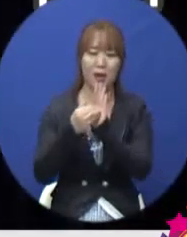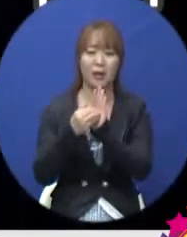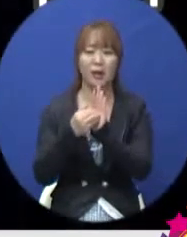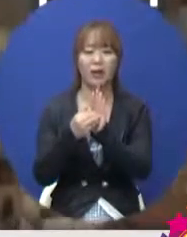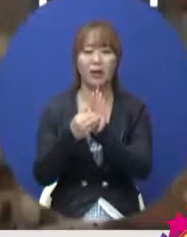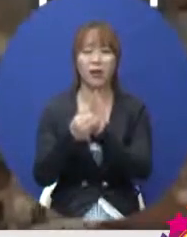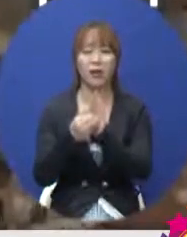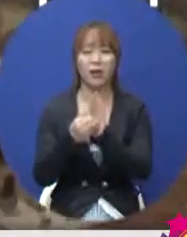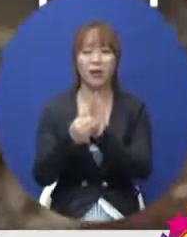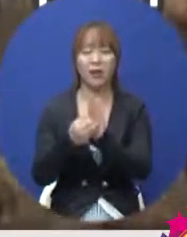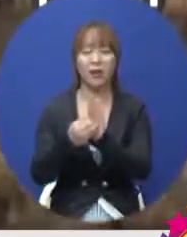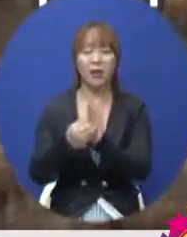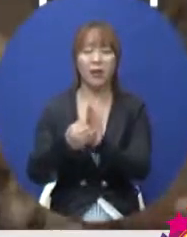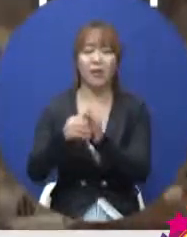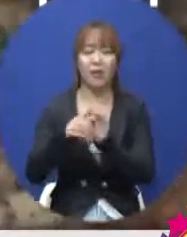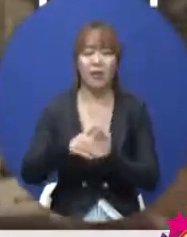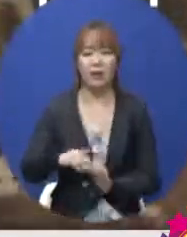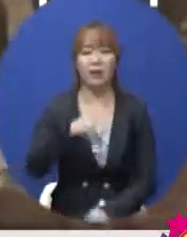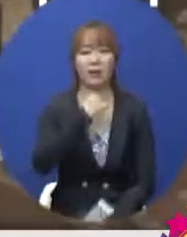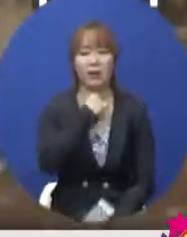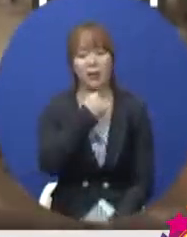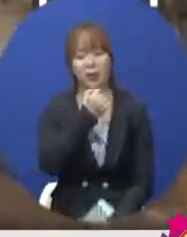길을 막아